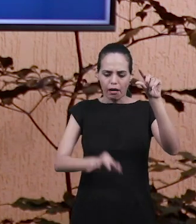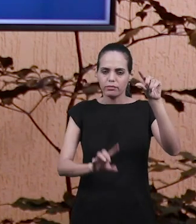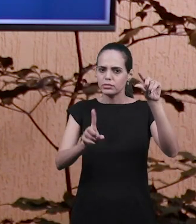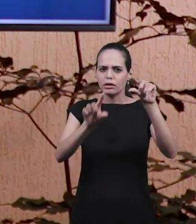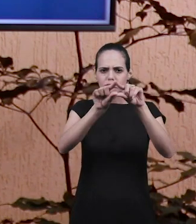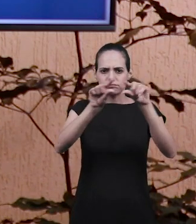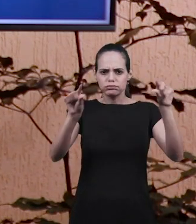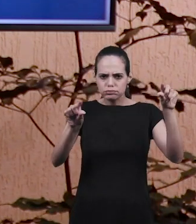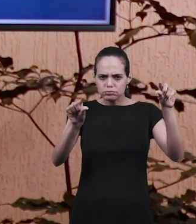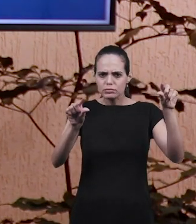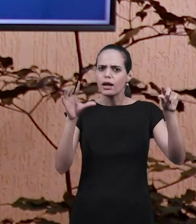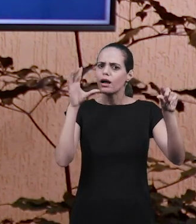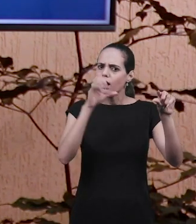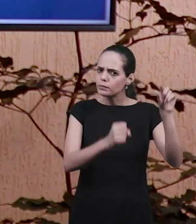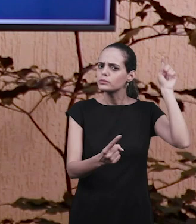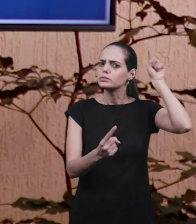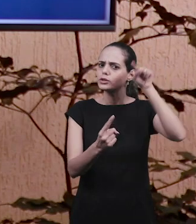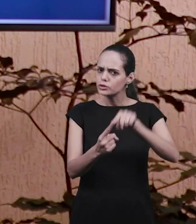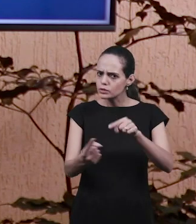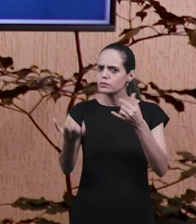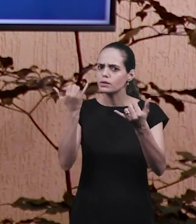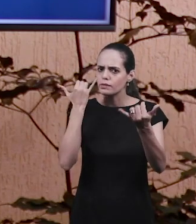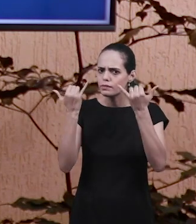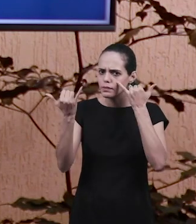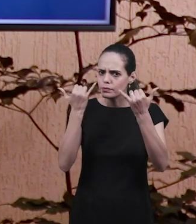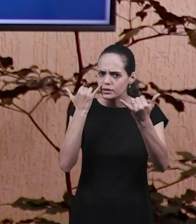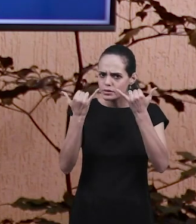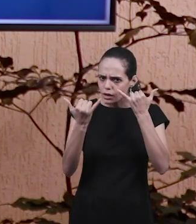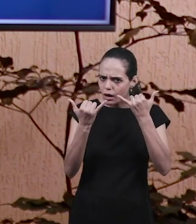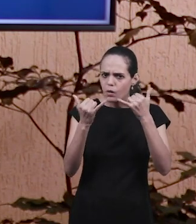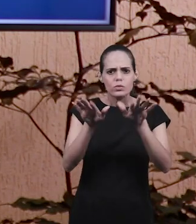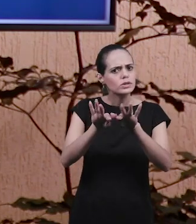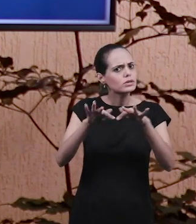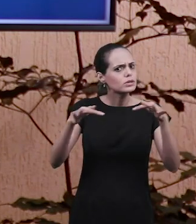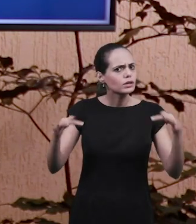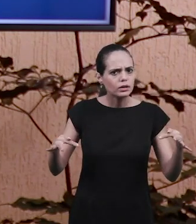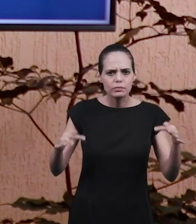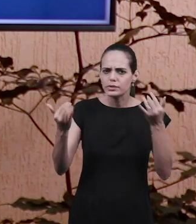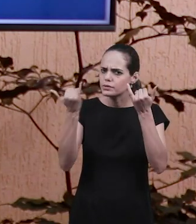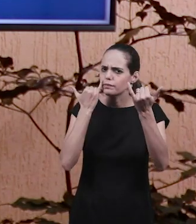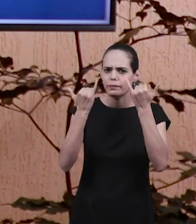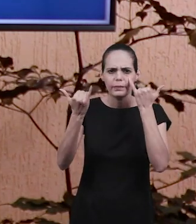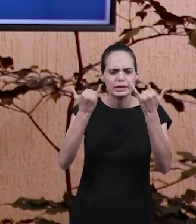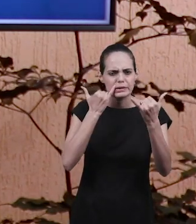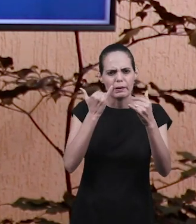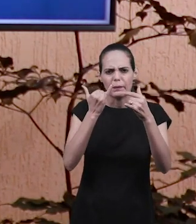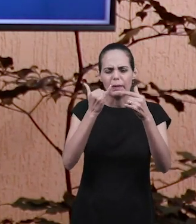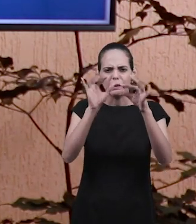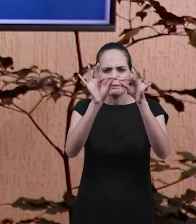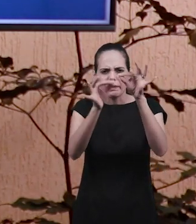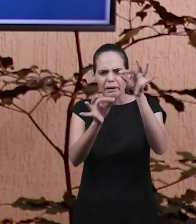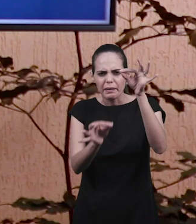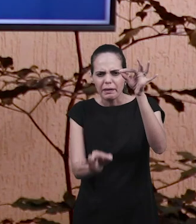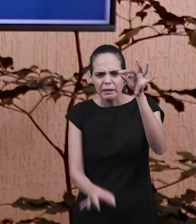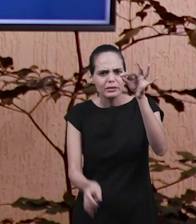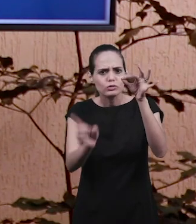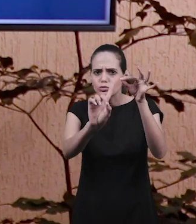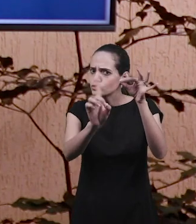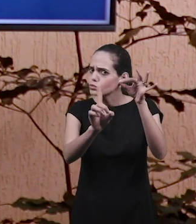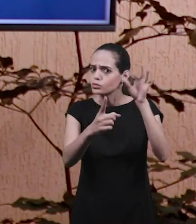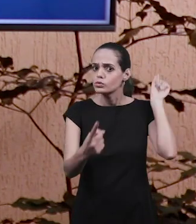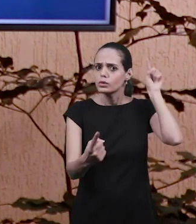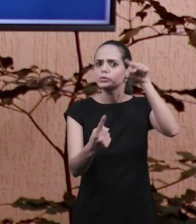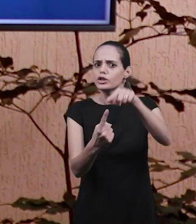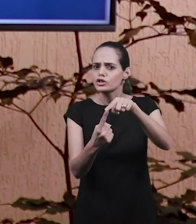plus objectif dans l'information. Ici, donc, c'est le fait de simplifier l'information. Donc, aller plus